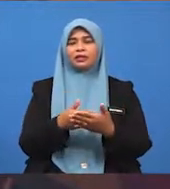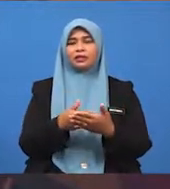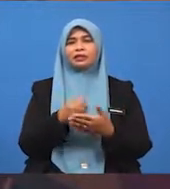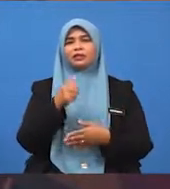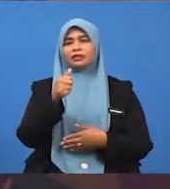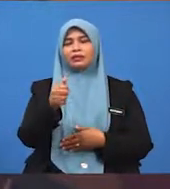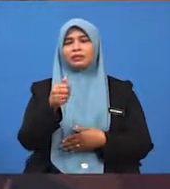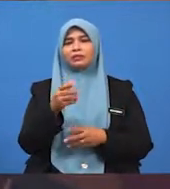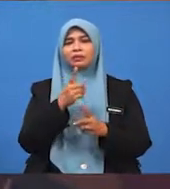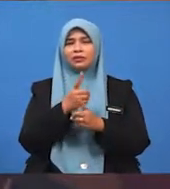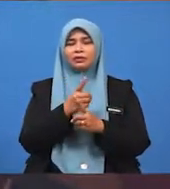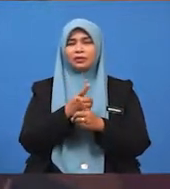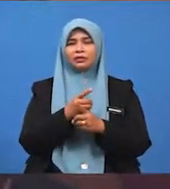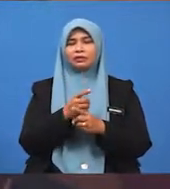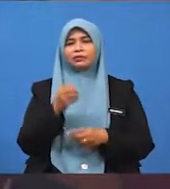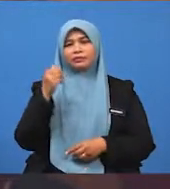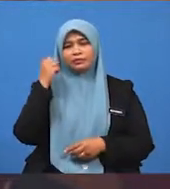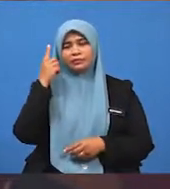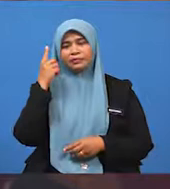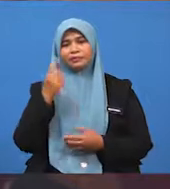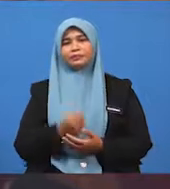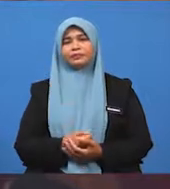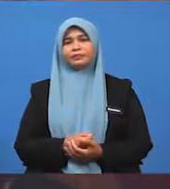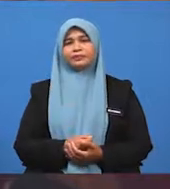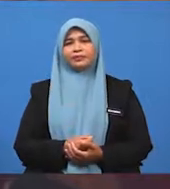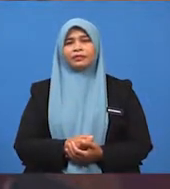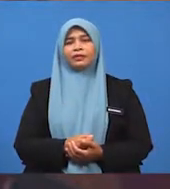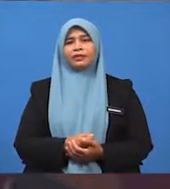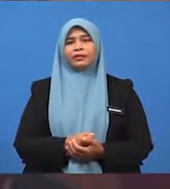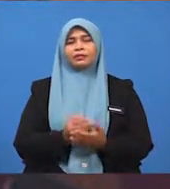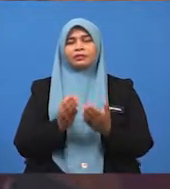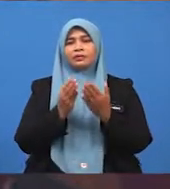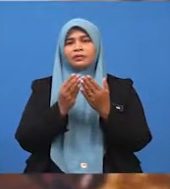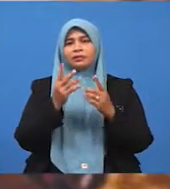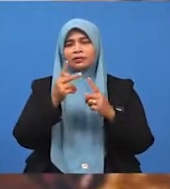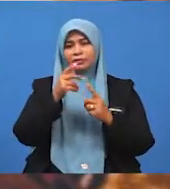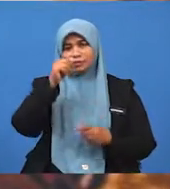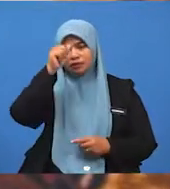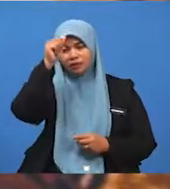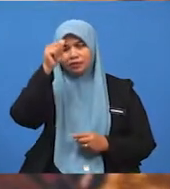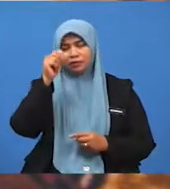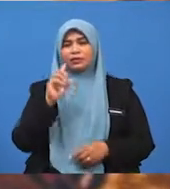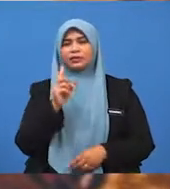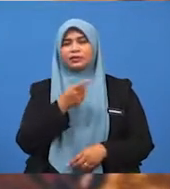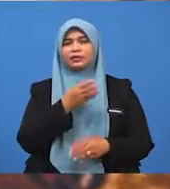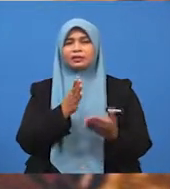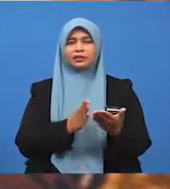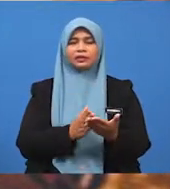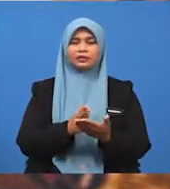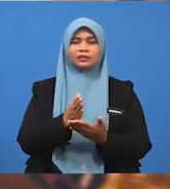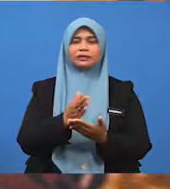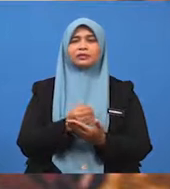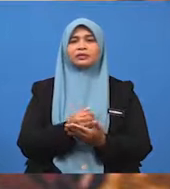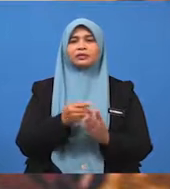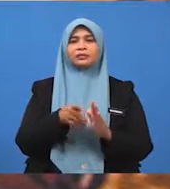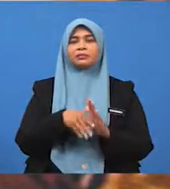Al-Quran sehingga anda betul-betul menguasainya. Kita teruskan